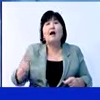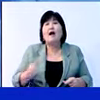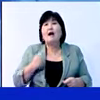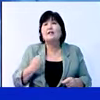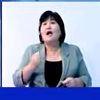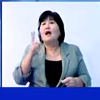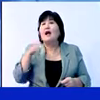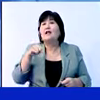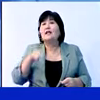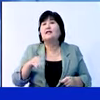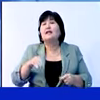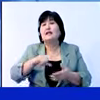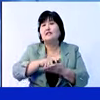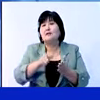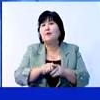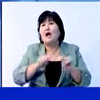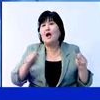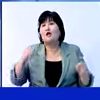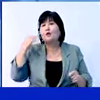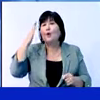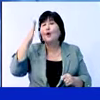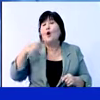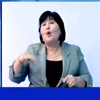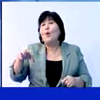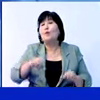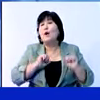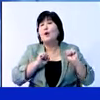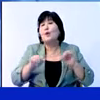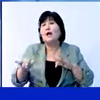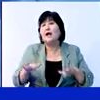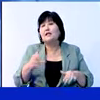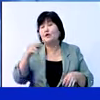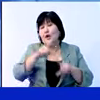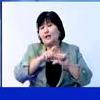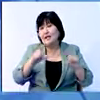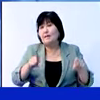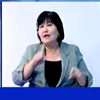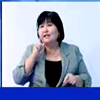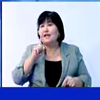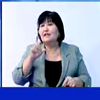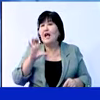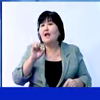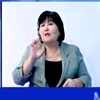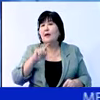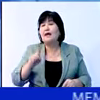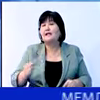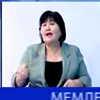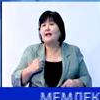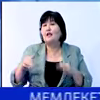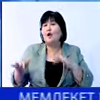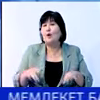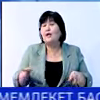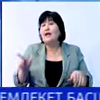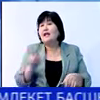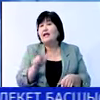әскерилендірілген кадеттік сыныптар ашу көзделіп отыр. Осыған орай облыстық қорғаныс істері жөніндегі департамент пен жас сарбаз әскери патриоттық қозғалыс арасында